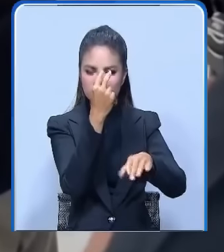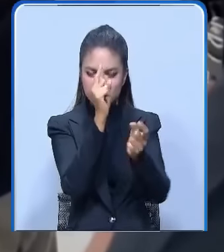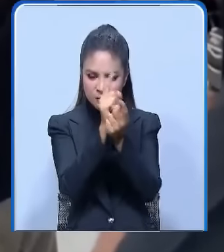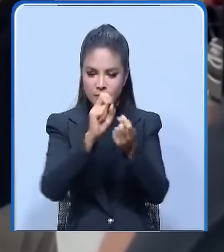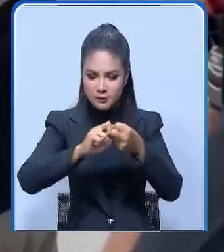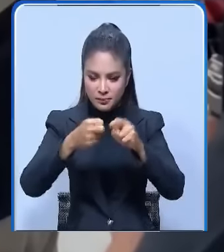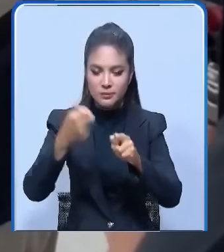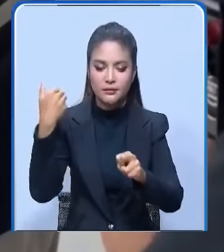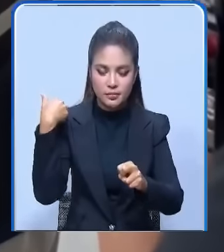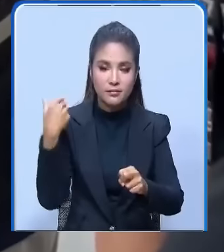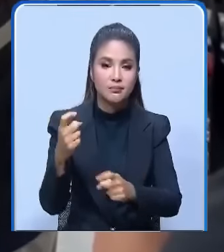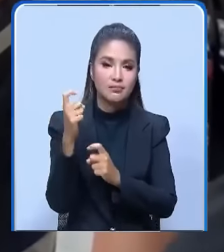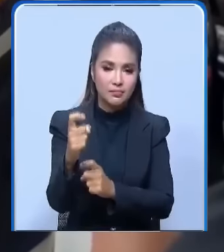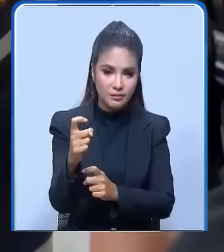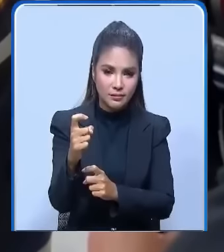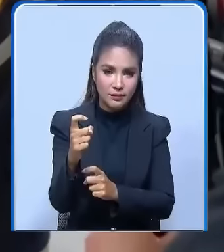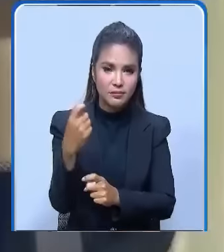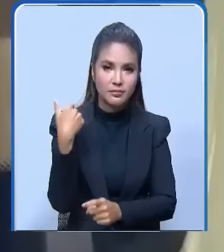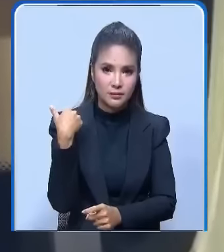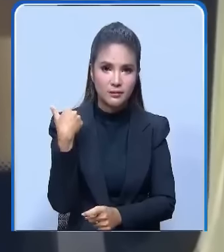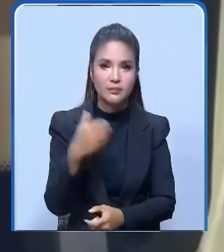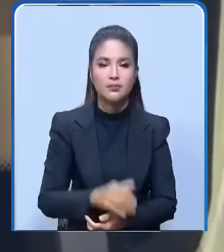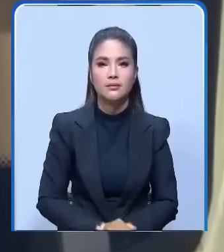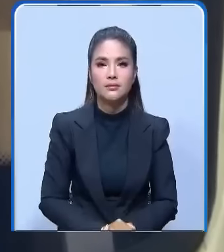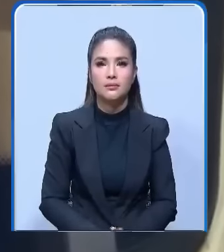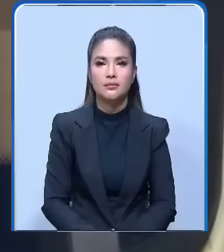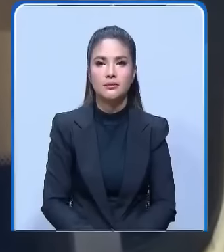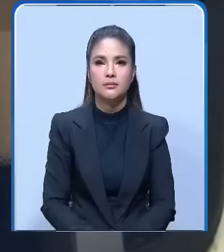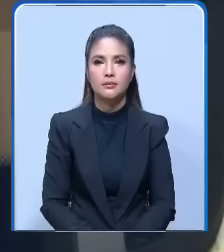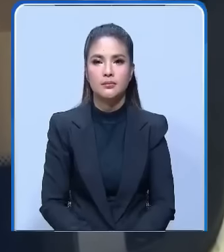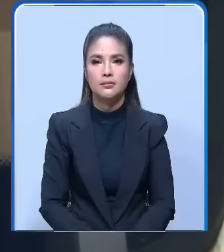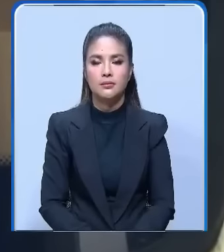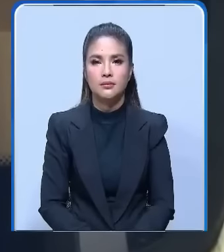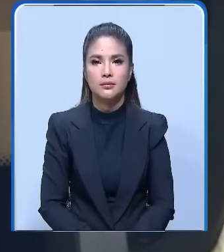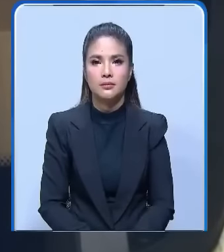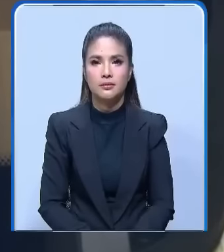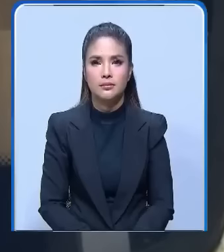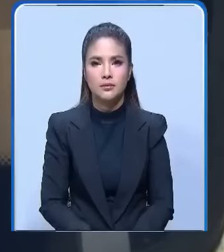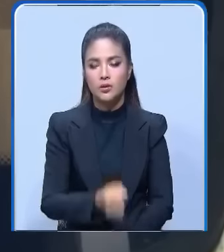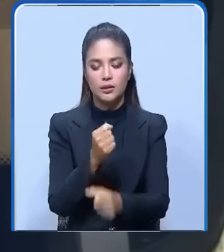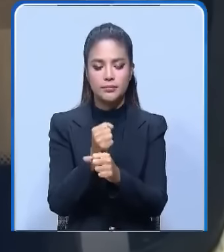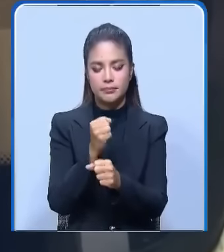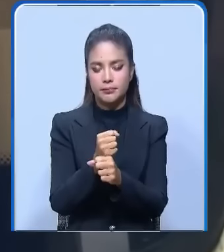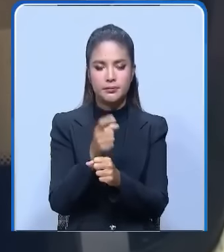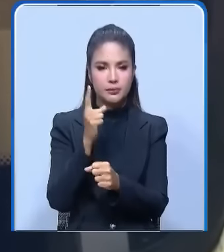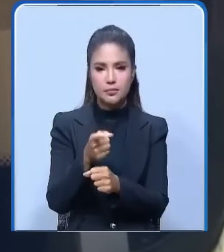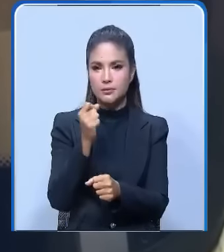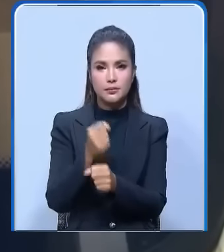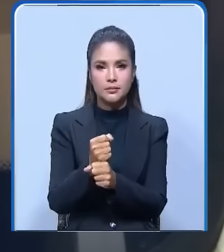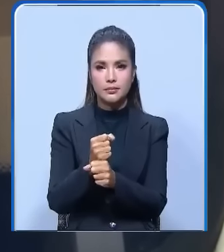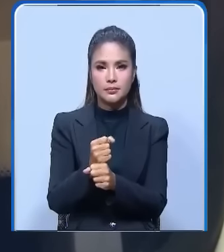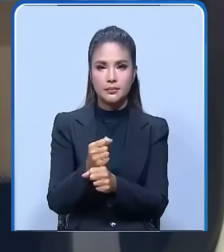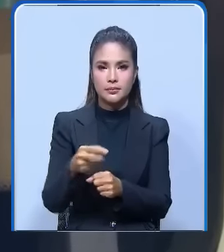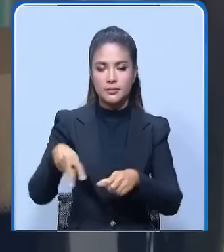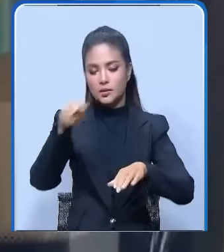ภัยต่อสวัสดิภาพของผู้ใช้รถใช้ถนนนะคะ เนี่ยนะคะต้องทำเป็นมาตรฐานเลยนะคือไม่ใช่มาตรวจกัน